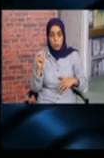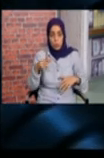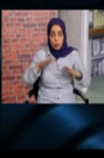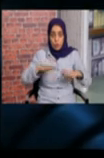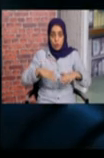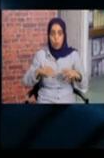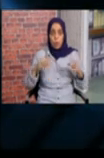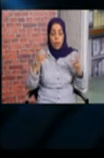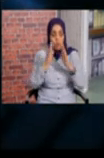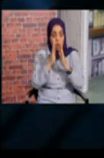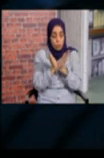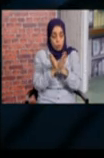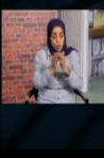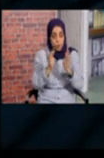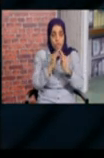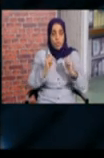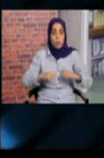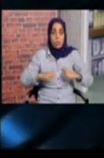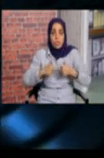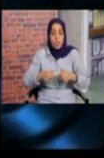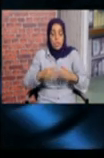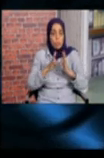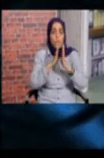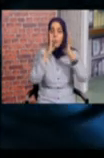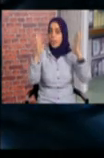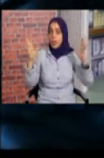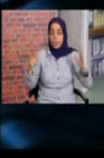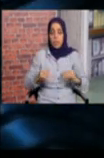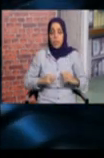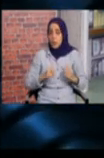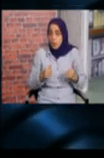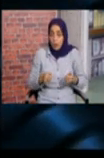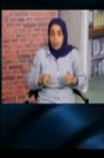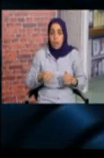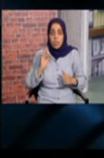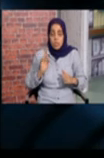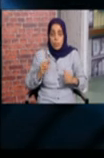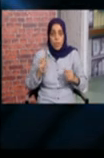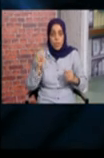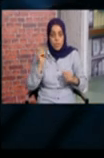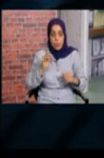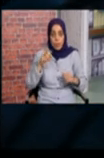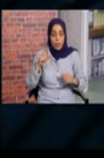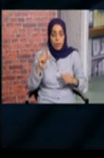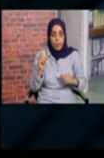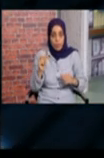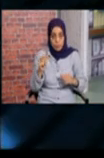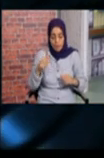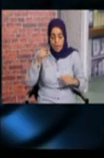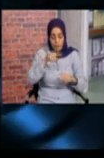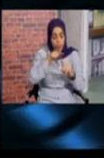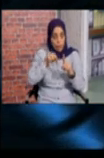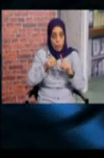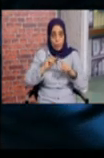المصري 10%، ودي كانت نسبه كبيره جدا يعني طبعا. النسب العالميه 5%، احنا كنا